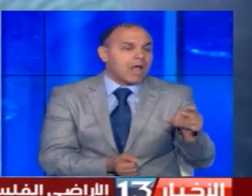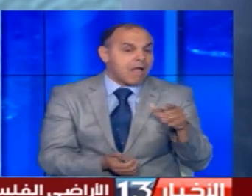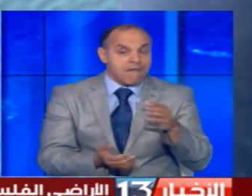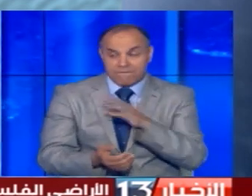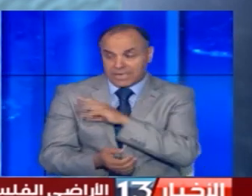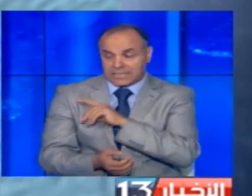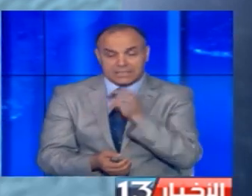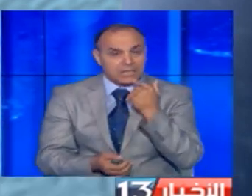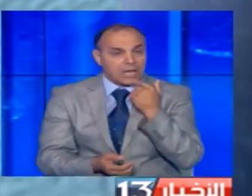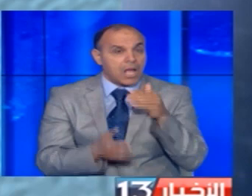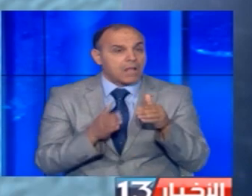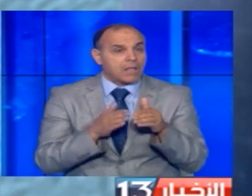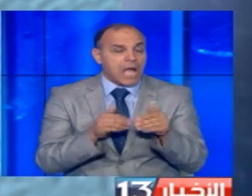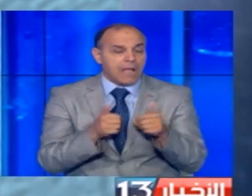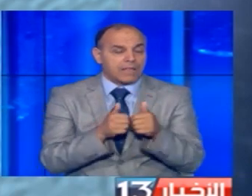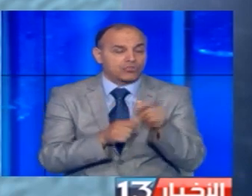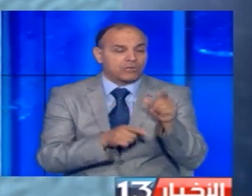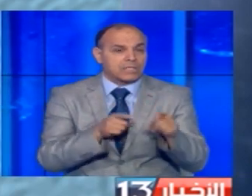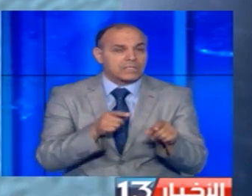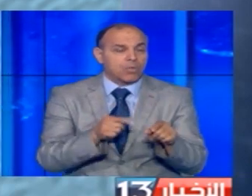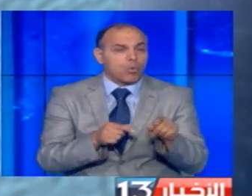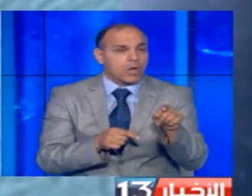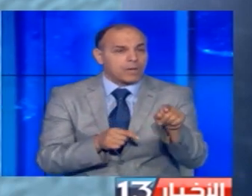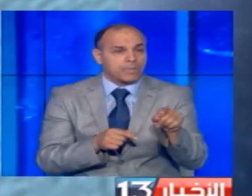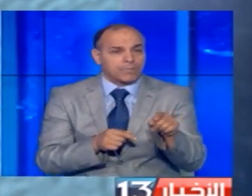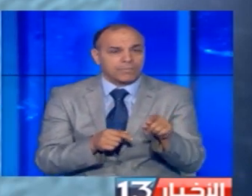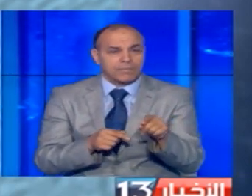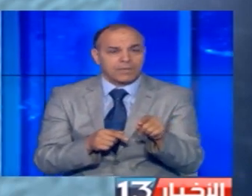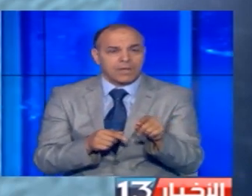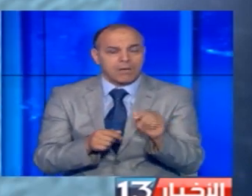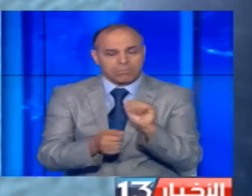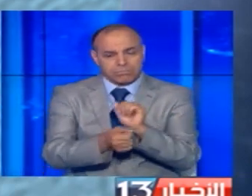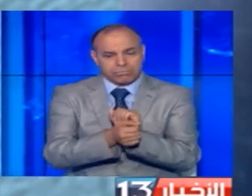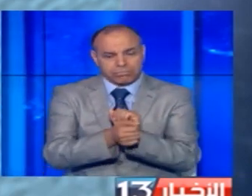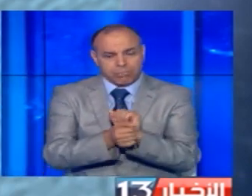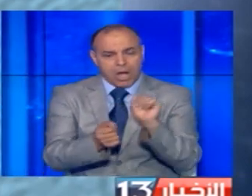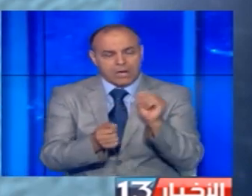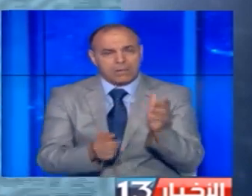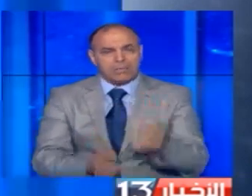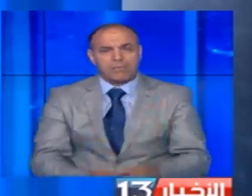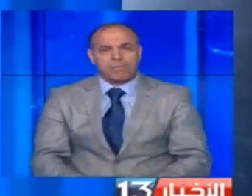طالت احد عشر فلسطينيا بينهم اسير محرر